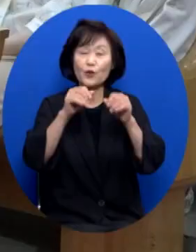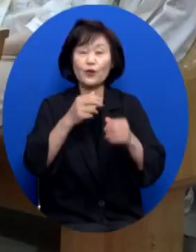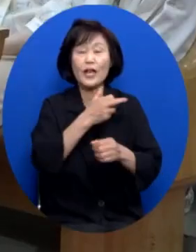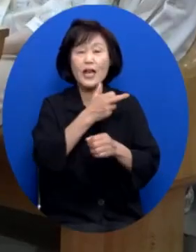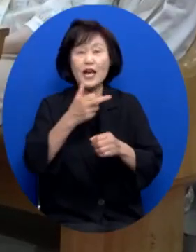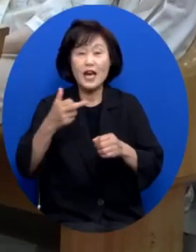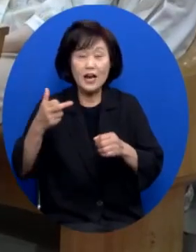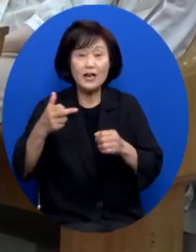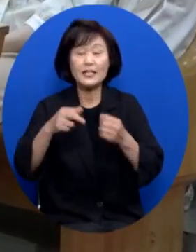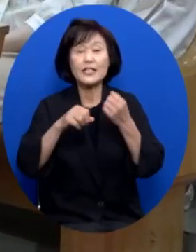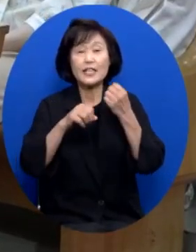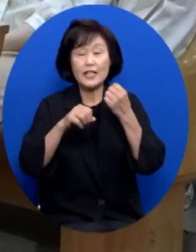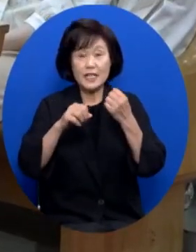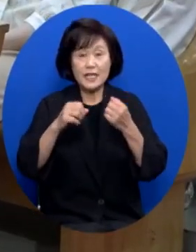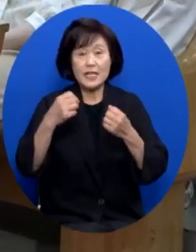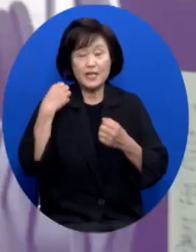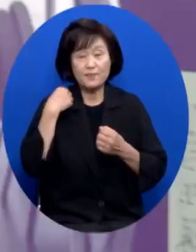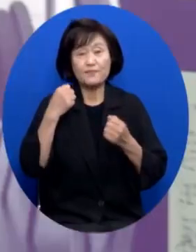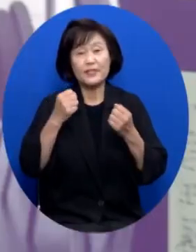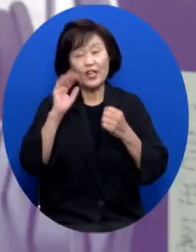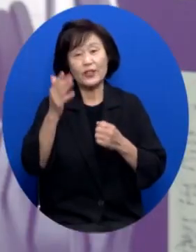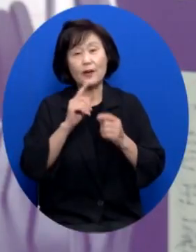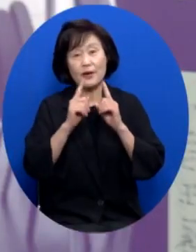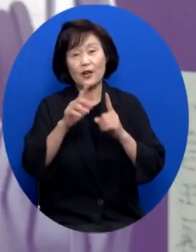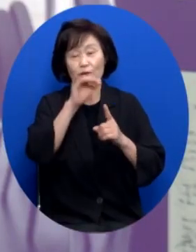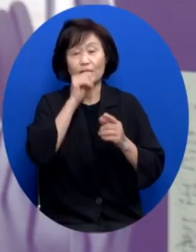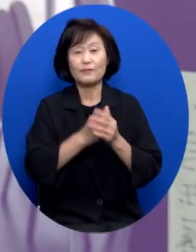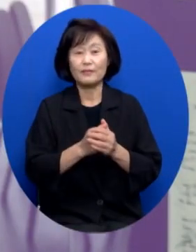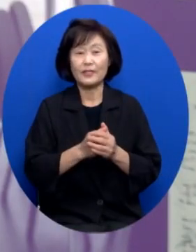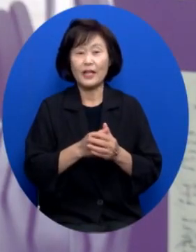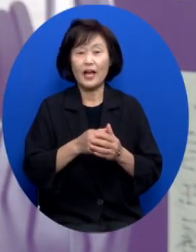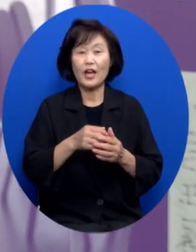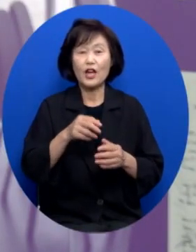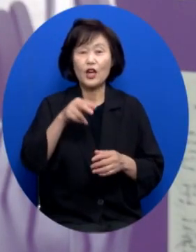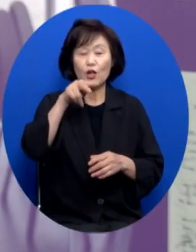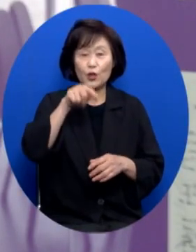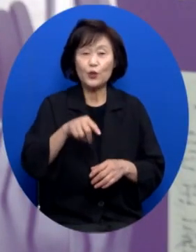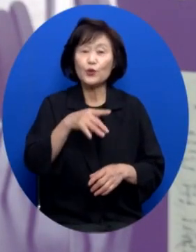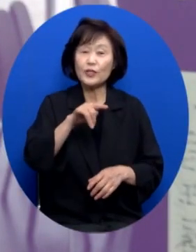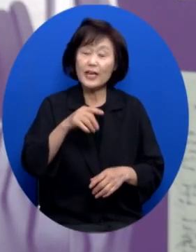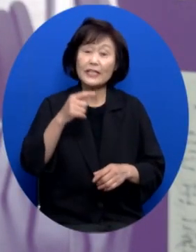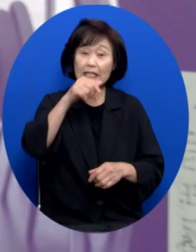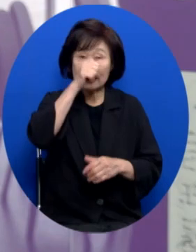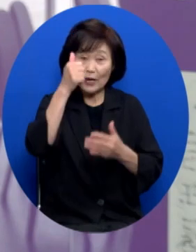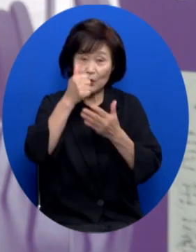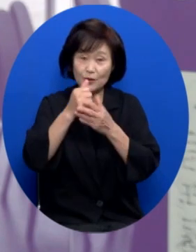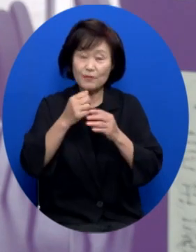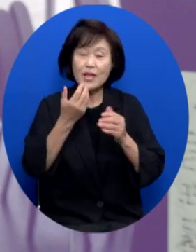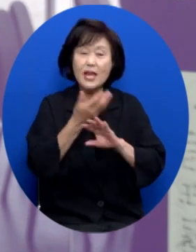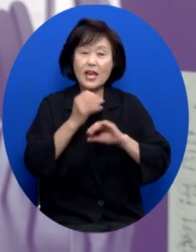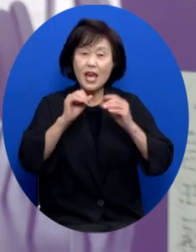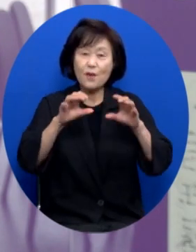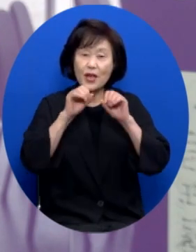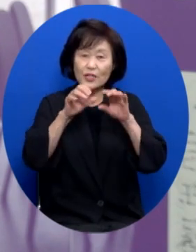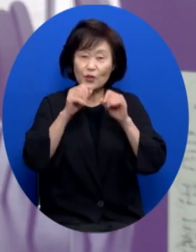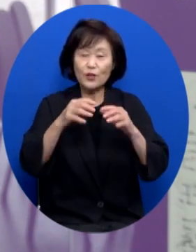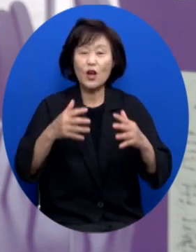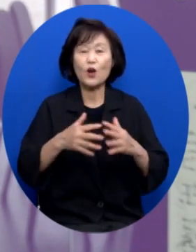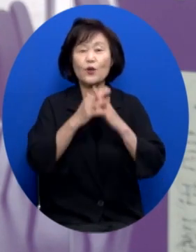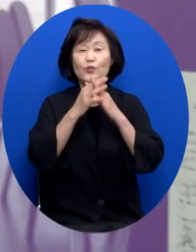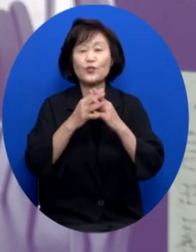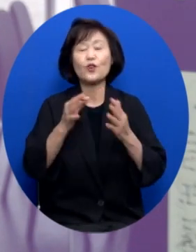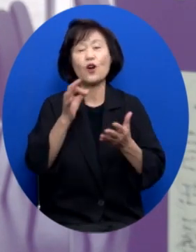디딤돌 역할을 할 것이라고 전했습니다. 우리 유재덕 장로님 해외 선교 건축 헌금 1억을